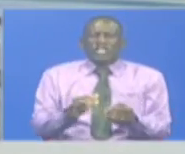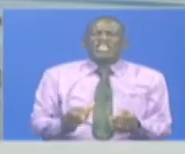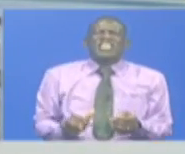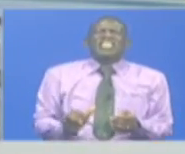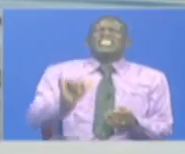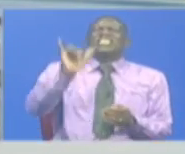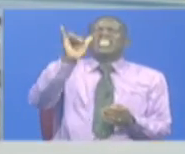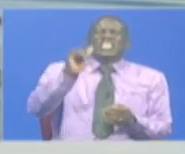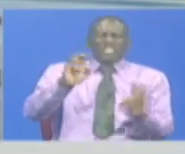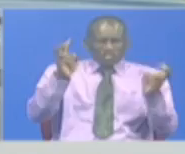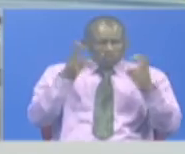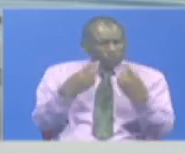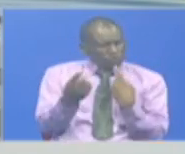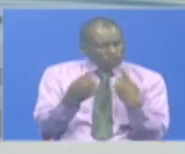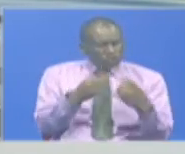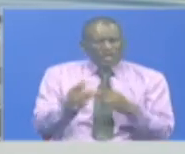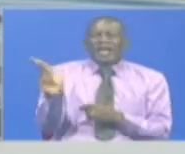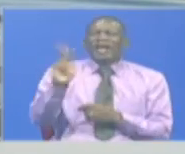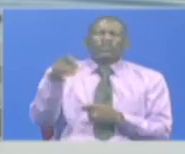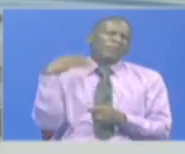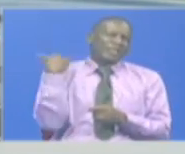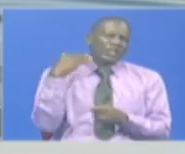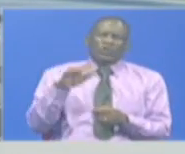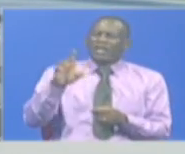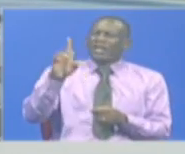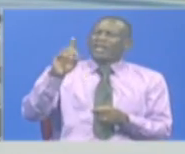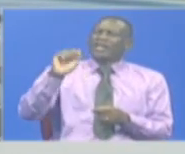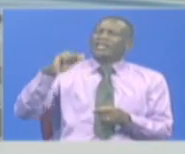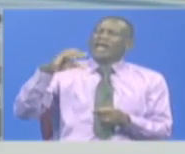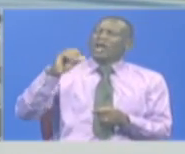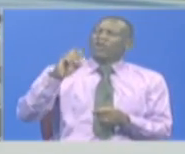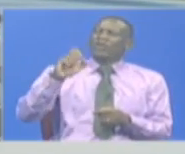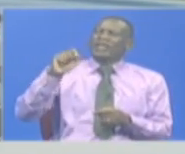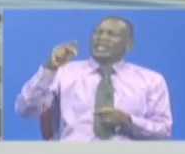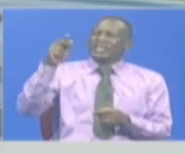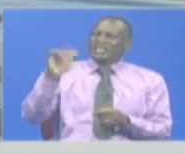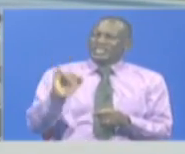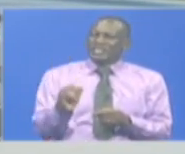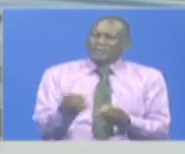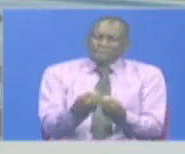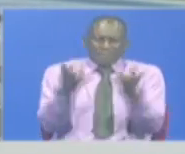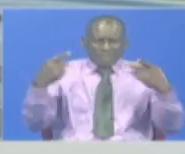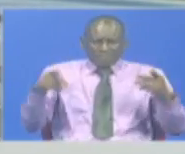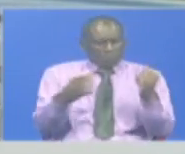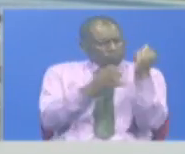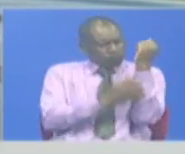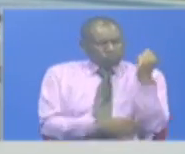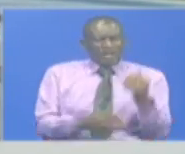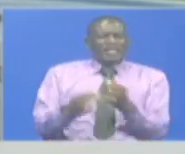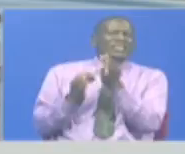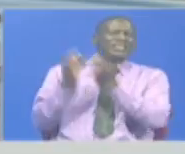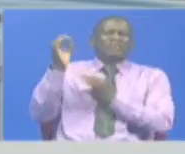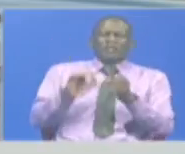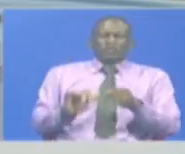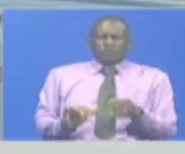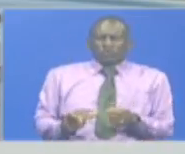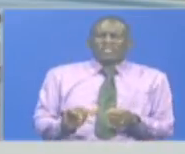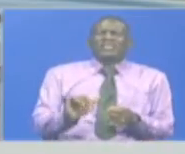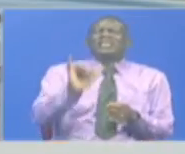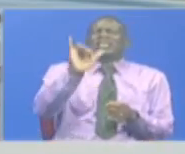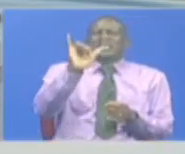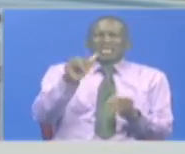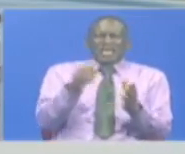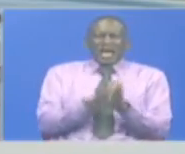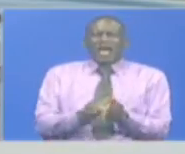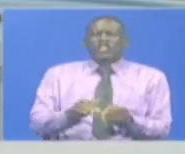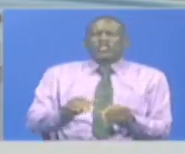naye Kariobangi, Dandora, Dogoroti, watu wengi ambayo mskini wanategemea hapa. Na hii corona ilileta shida, si